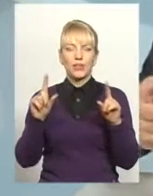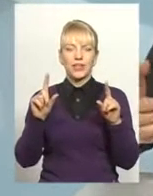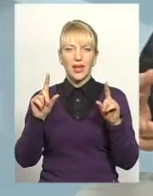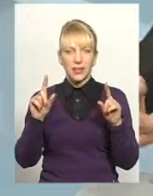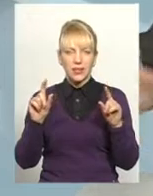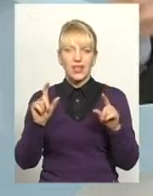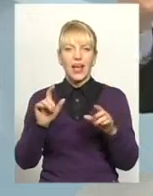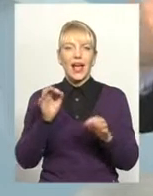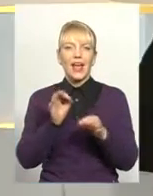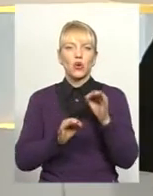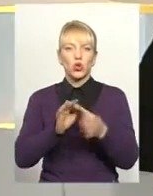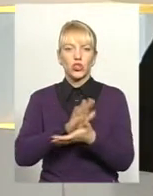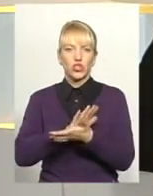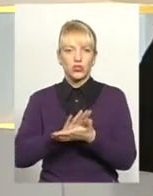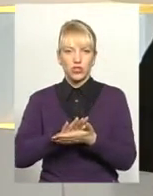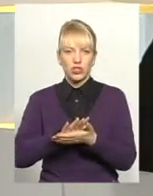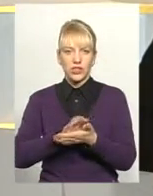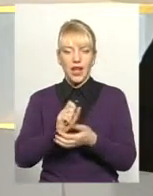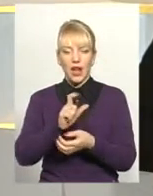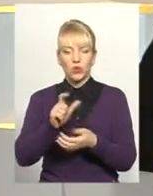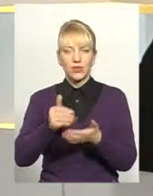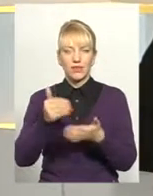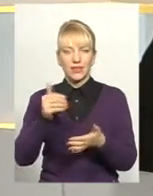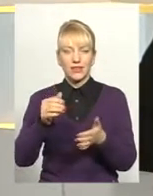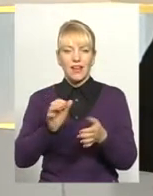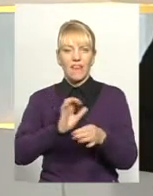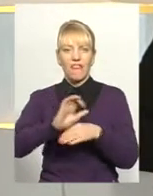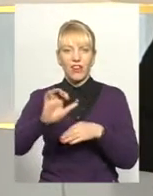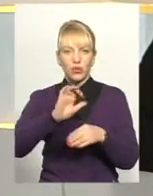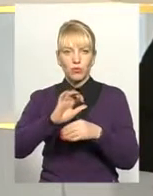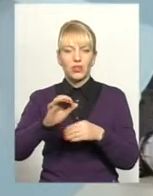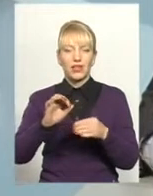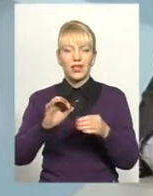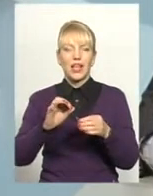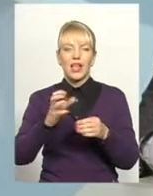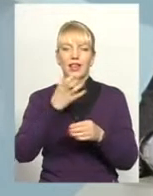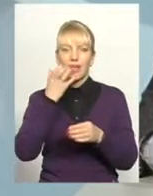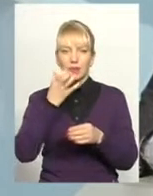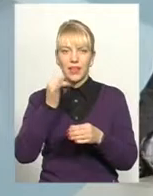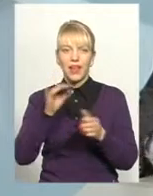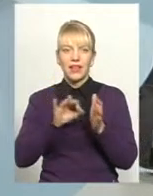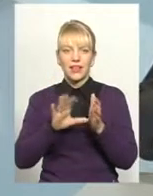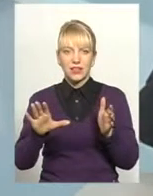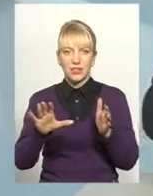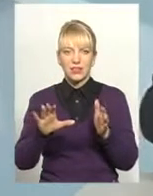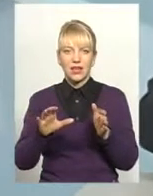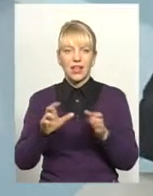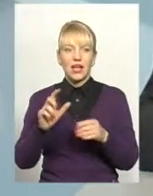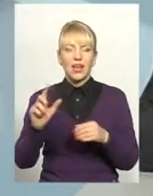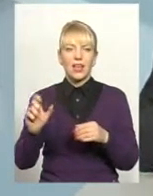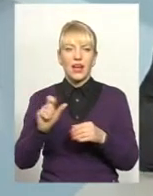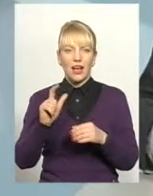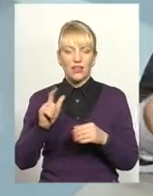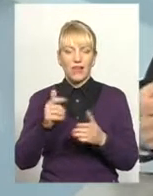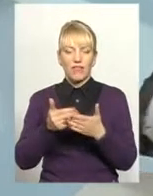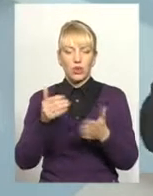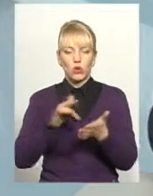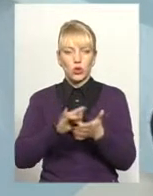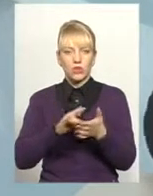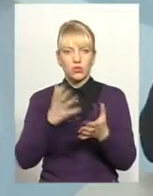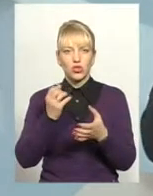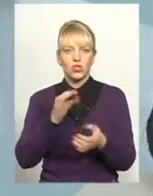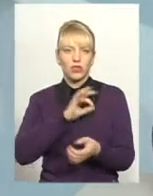А люди від виробленої електроенергії, тепла, добутого газу і від туризму